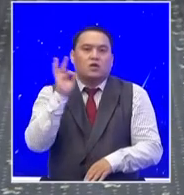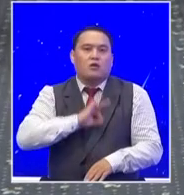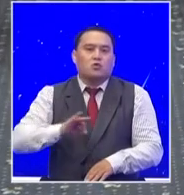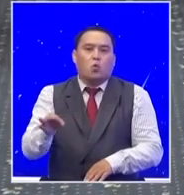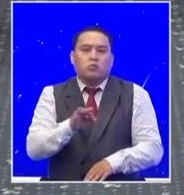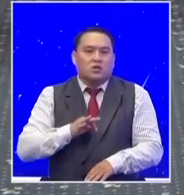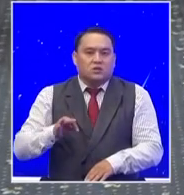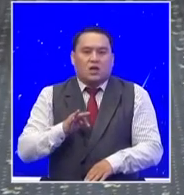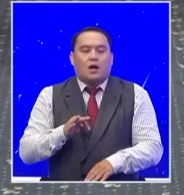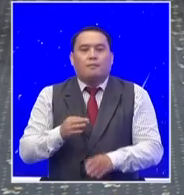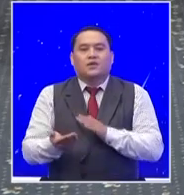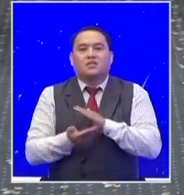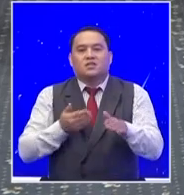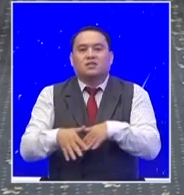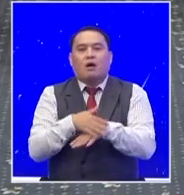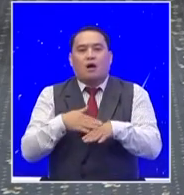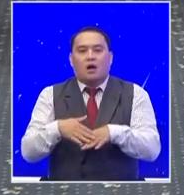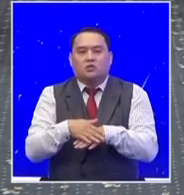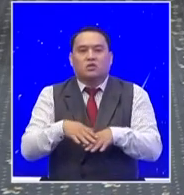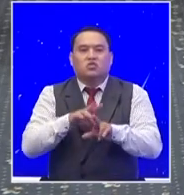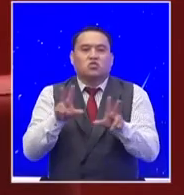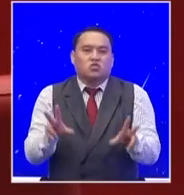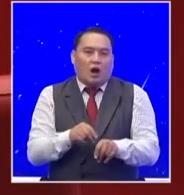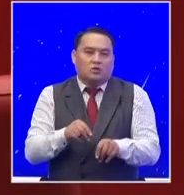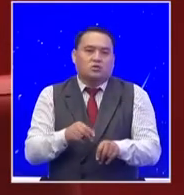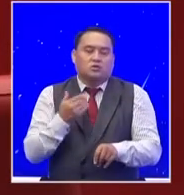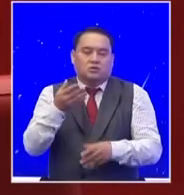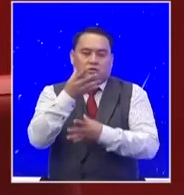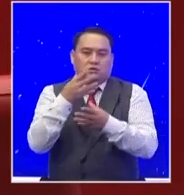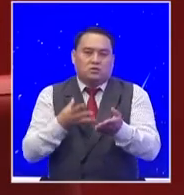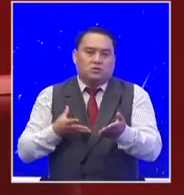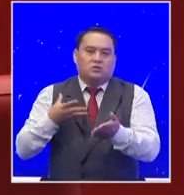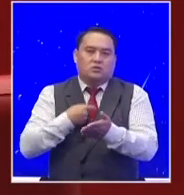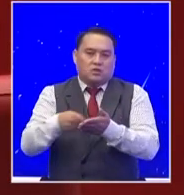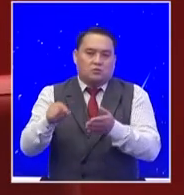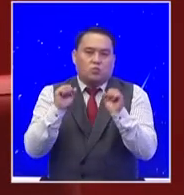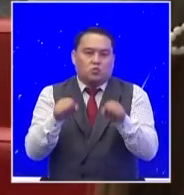доходов области призывает население не упустить второго шанса забыть о начисленных пени.